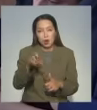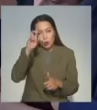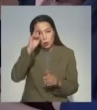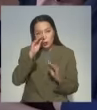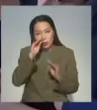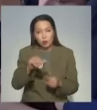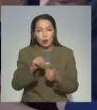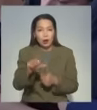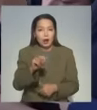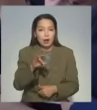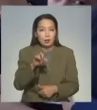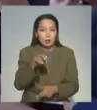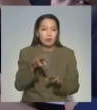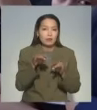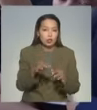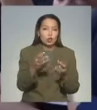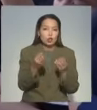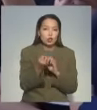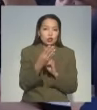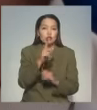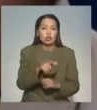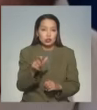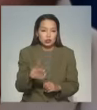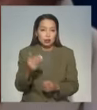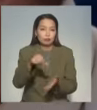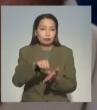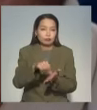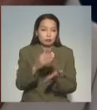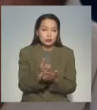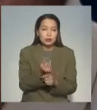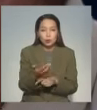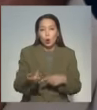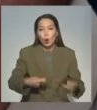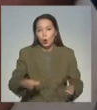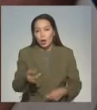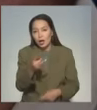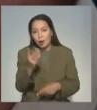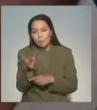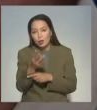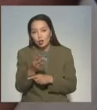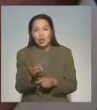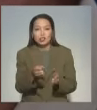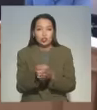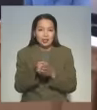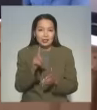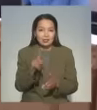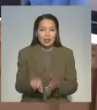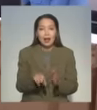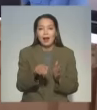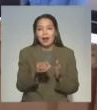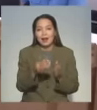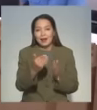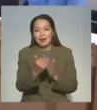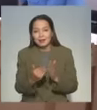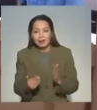гособвинитель. Кроме Алимбаева, по делу проходят еще 14 человек. Среди них несколько руководителей районных пожарных частей, а также рядовые